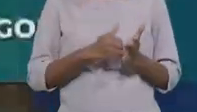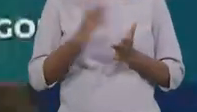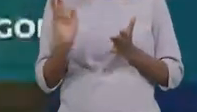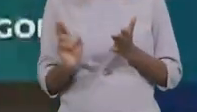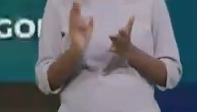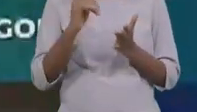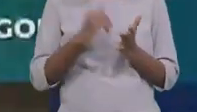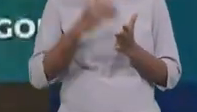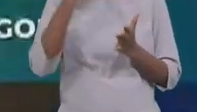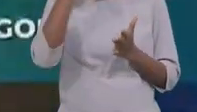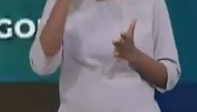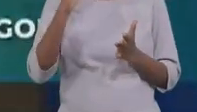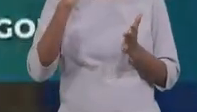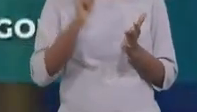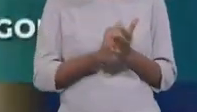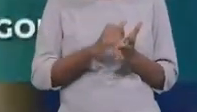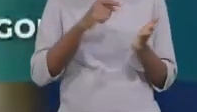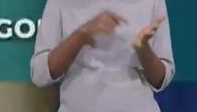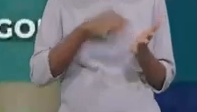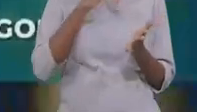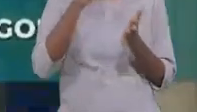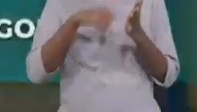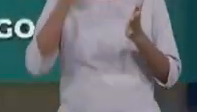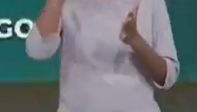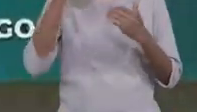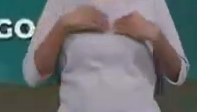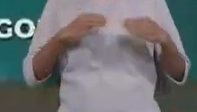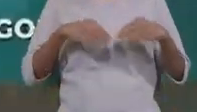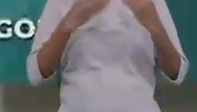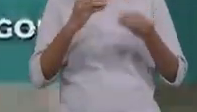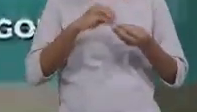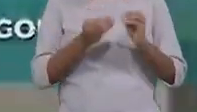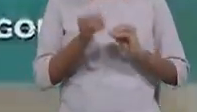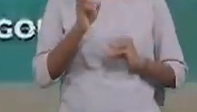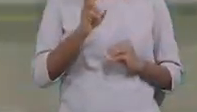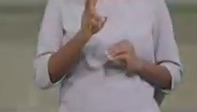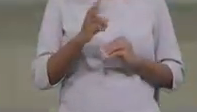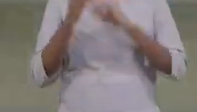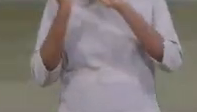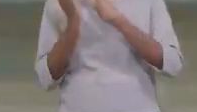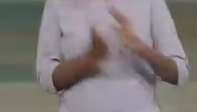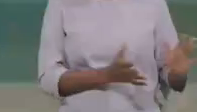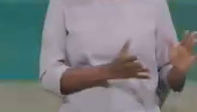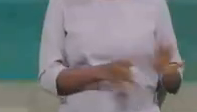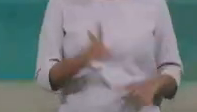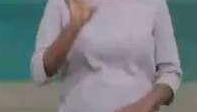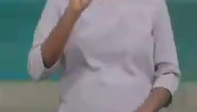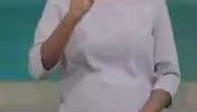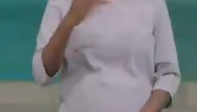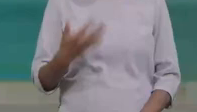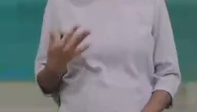confesser, les utiliser, sachant que c'est ce qu'il nous a donné.